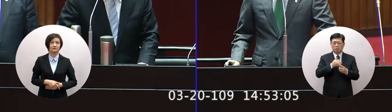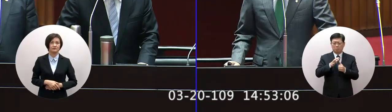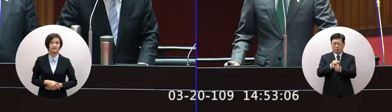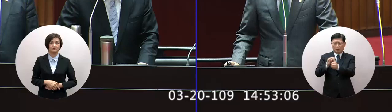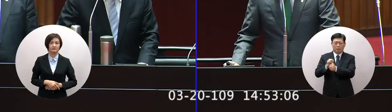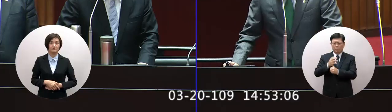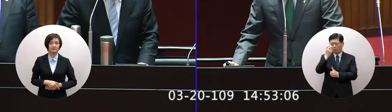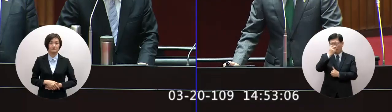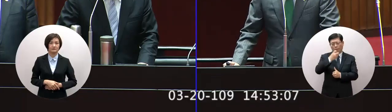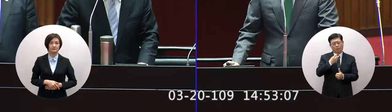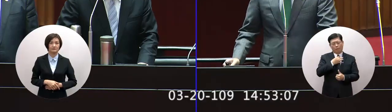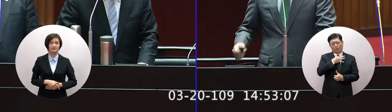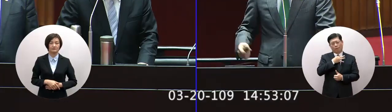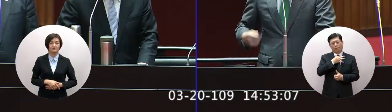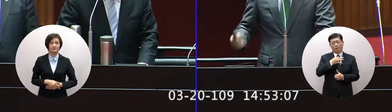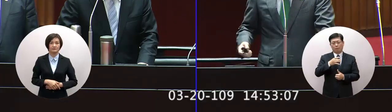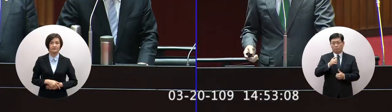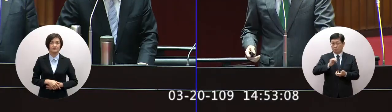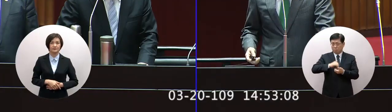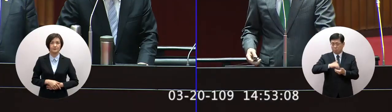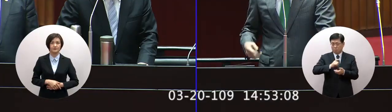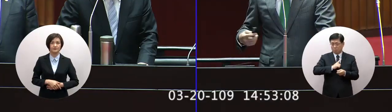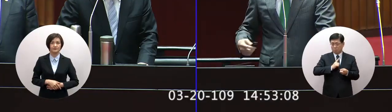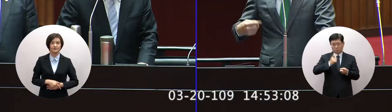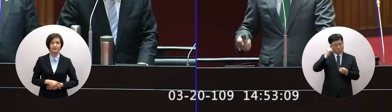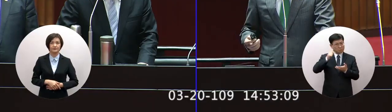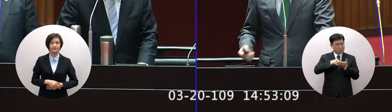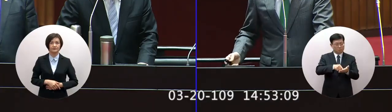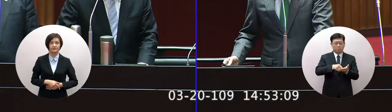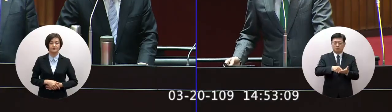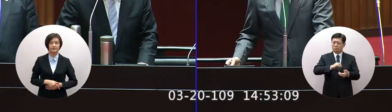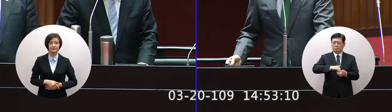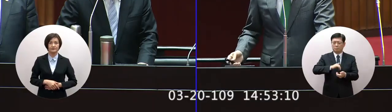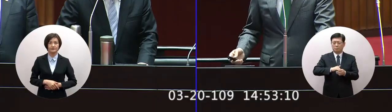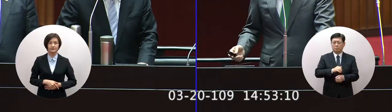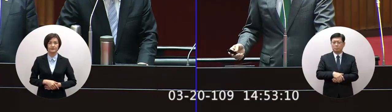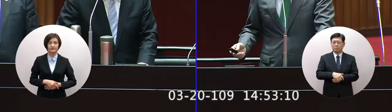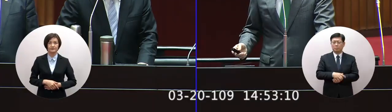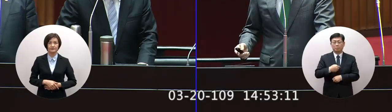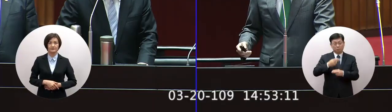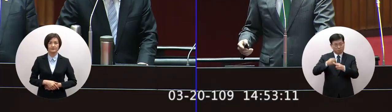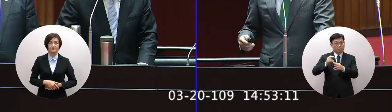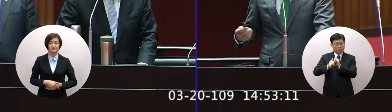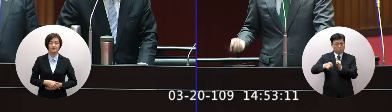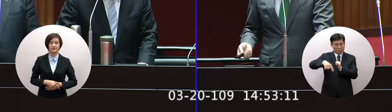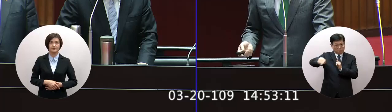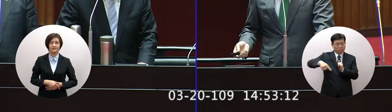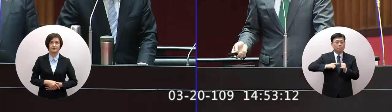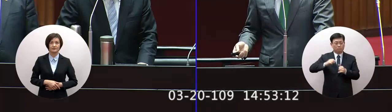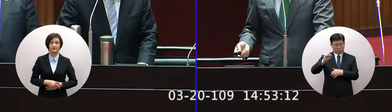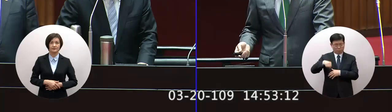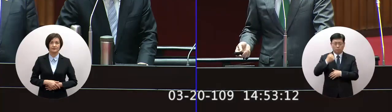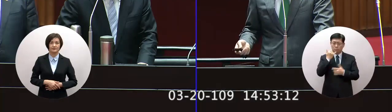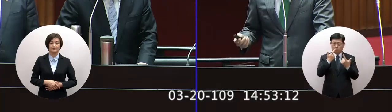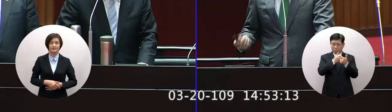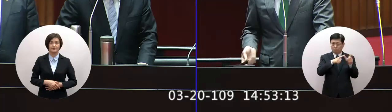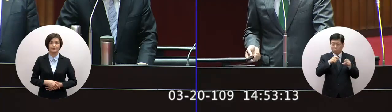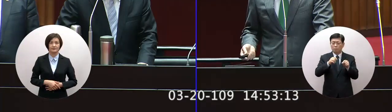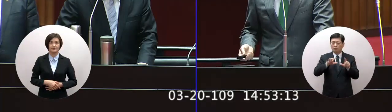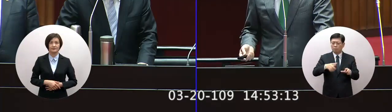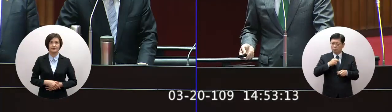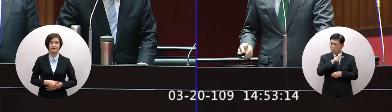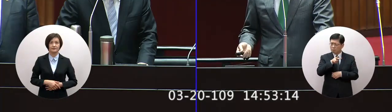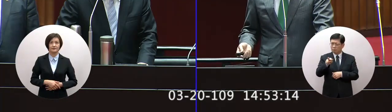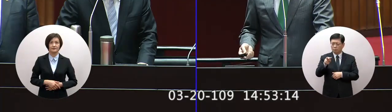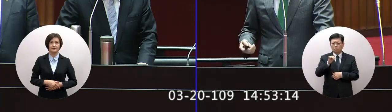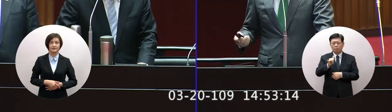必须要被管理等等，所以他也未必那么心甘情愿，或甚至想要去领这个钱了。所以我相信民众也愿意配合这样的政策。目前至少